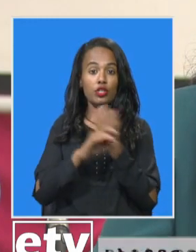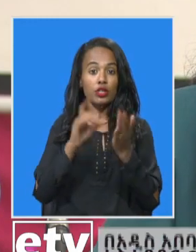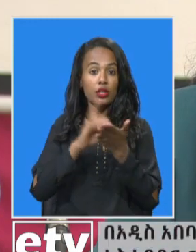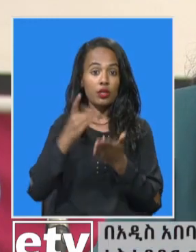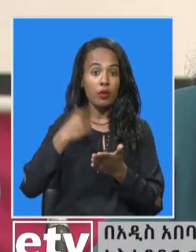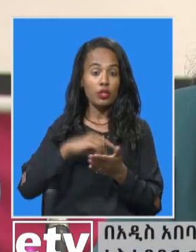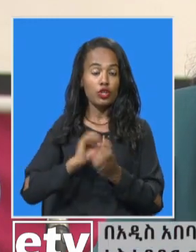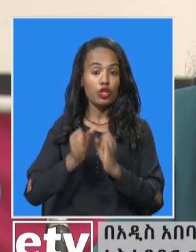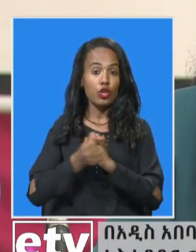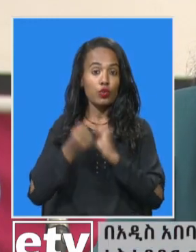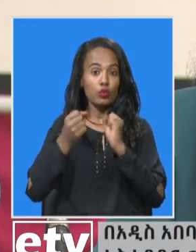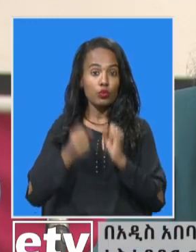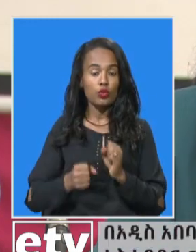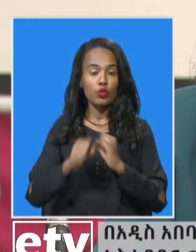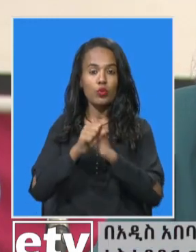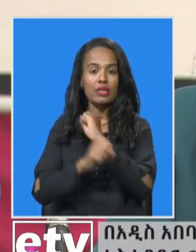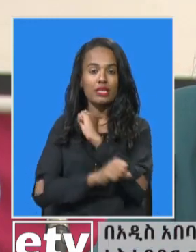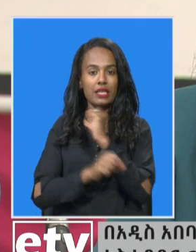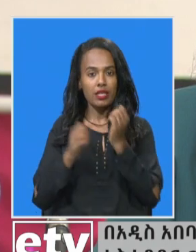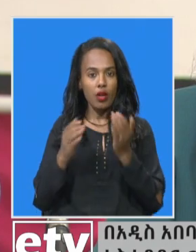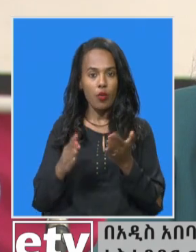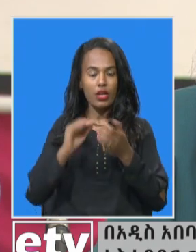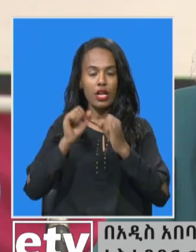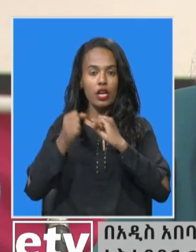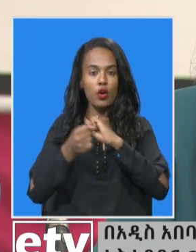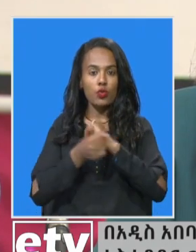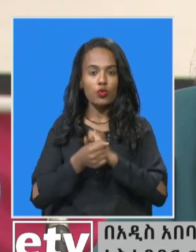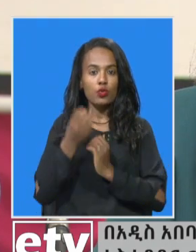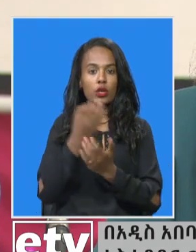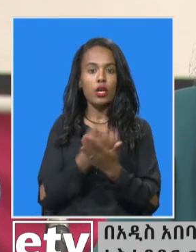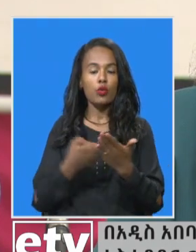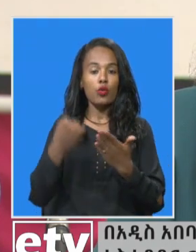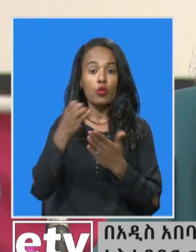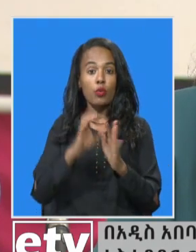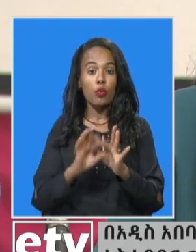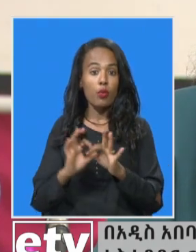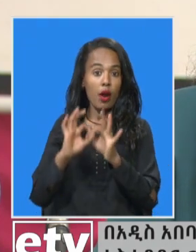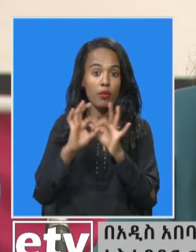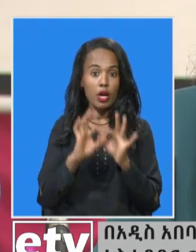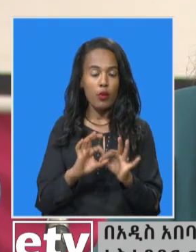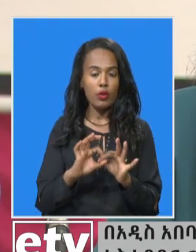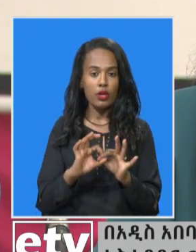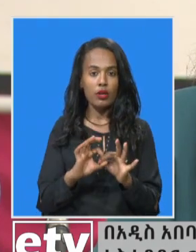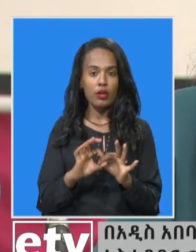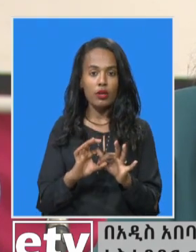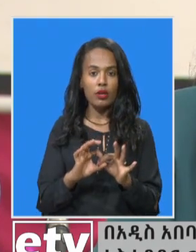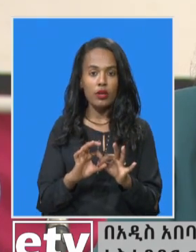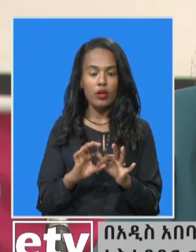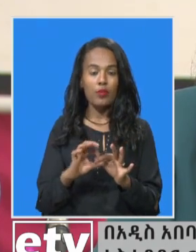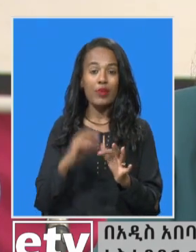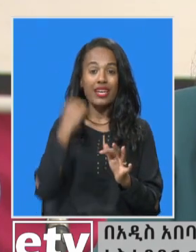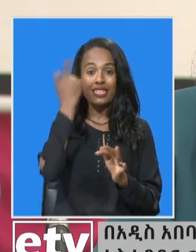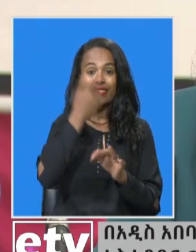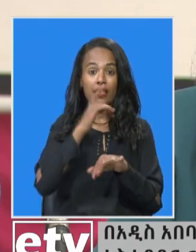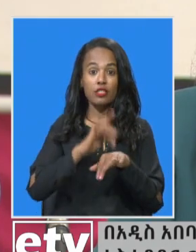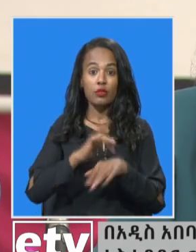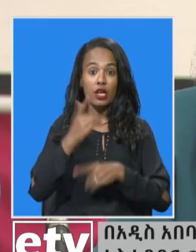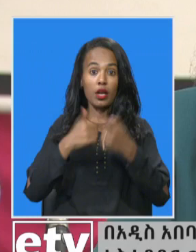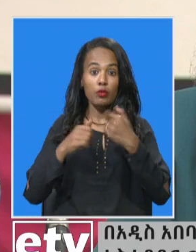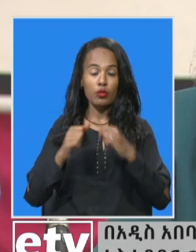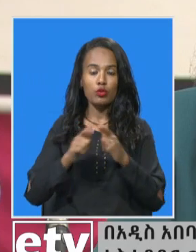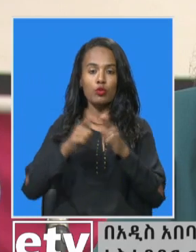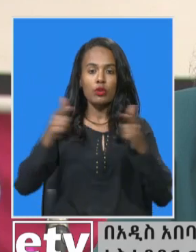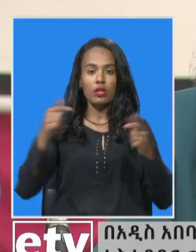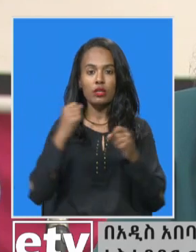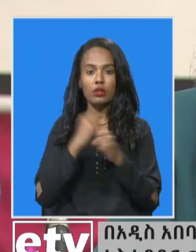ከተማችንን ሊለውጡ የሚችሉ መሰረታዊ ለውጥ በኢኮኖሚው በማህበራዊ በገጽታችንም ሊያመጡ የሚችሉ ትልልቅ